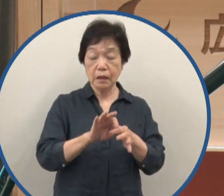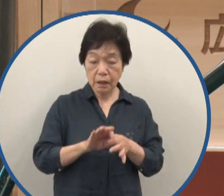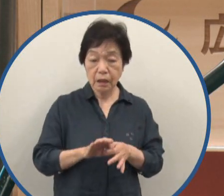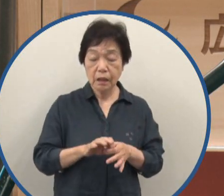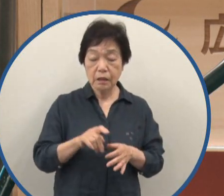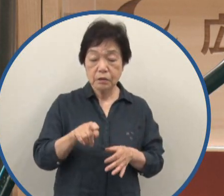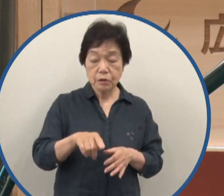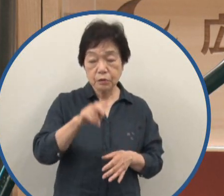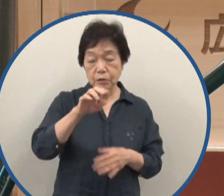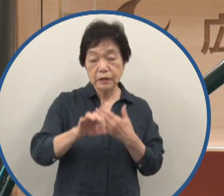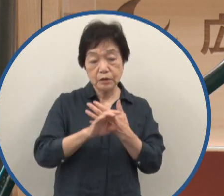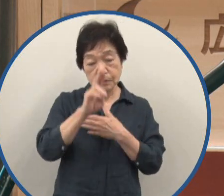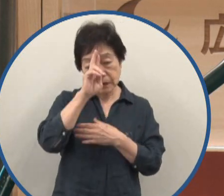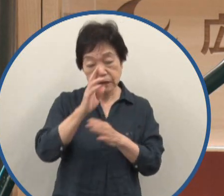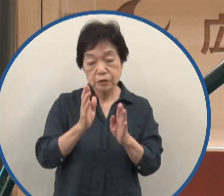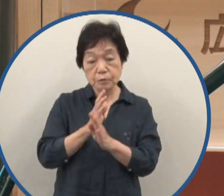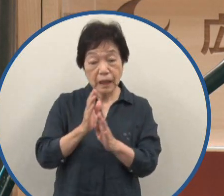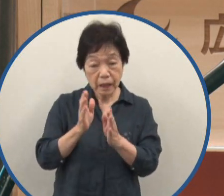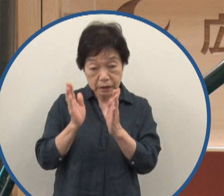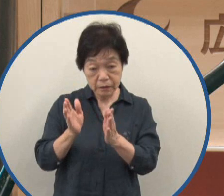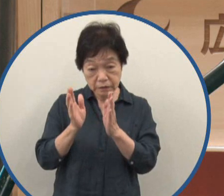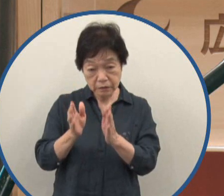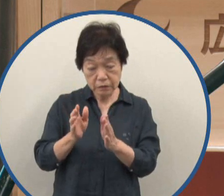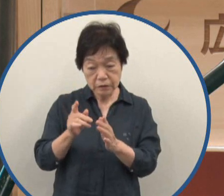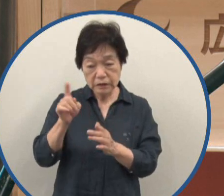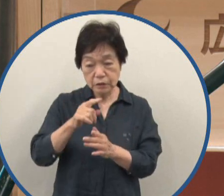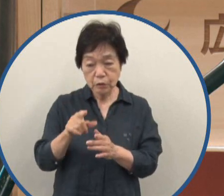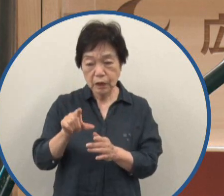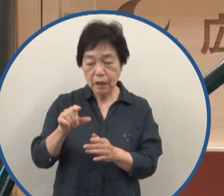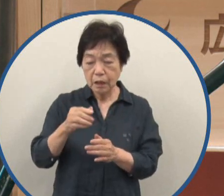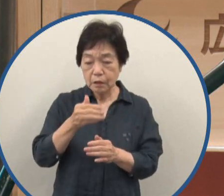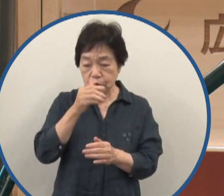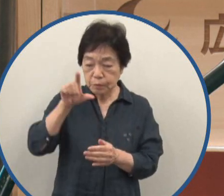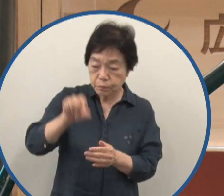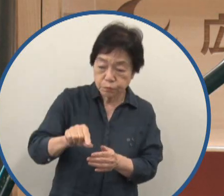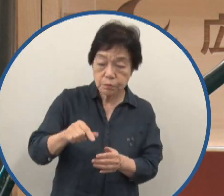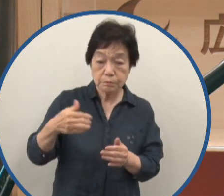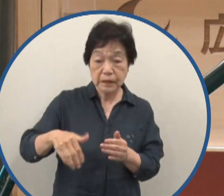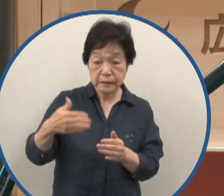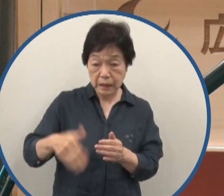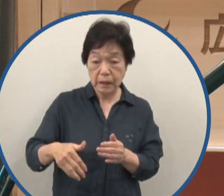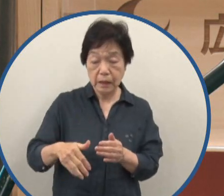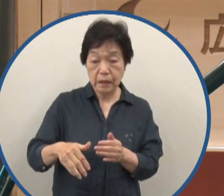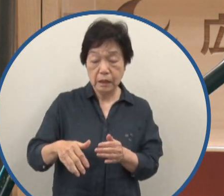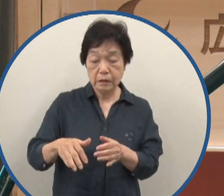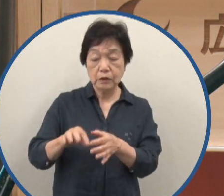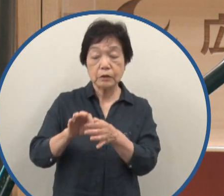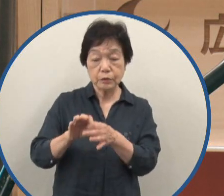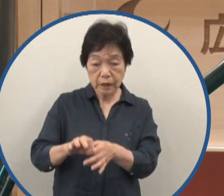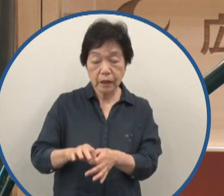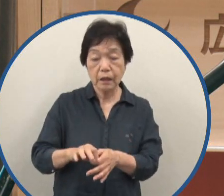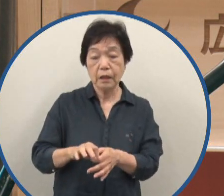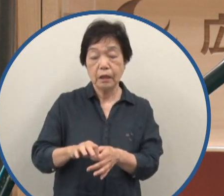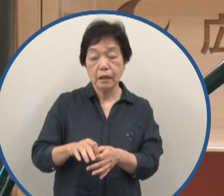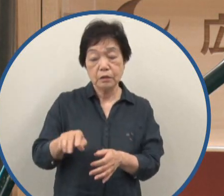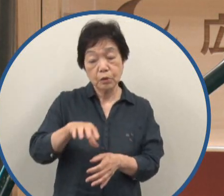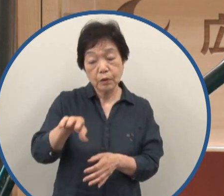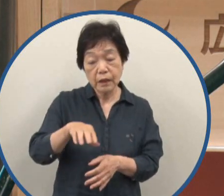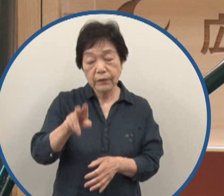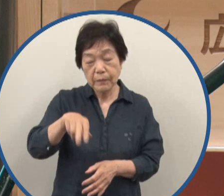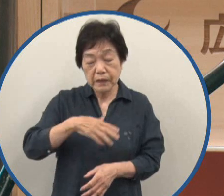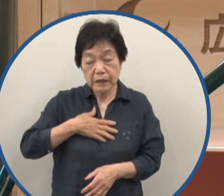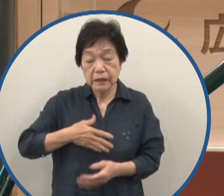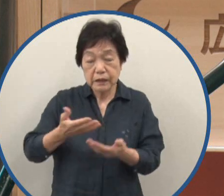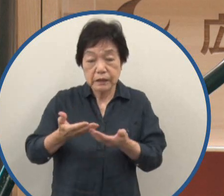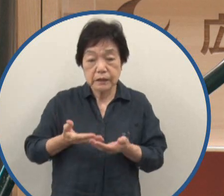その昼間の人出というのがですね、まあ、十分減ってないというところがありますので、そこはご理解を